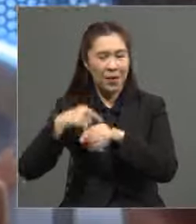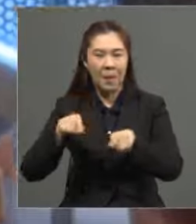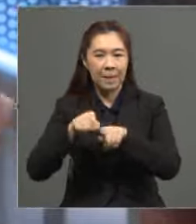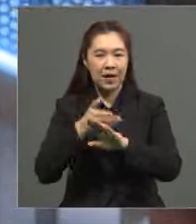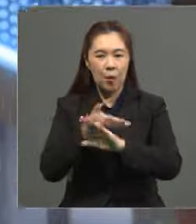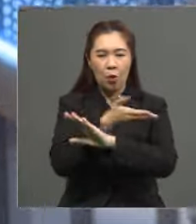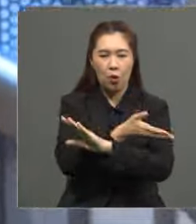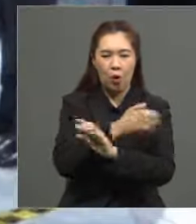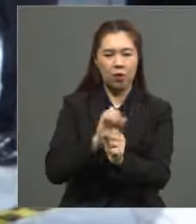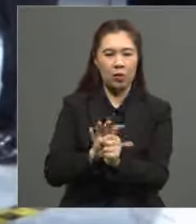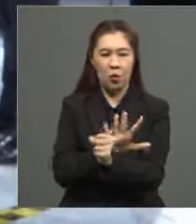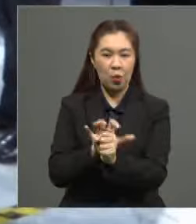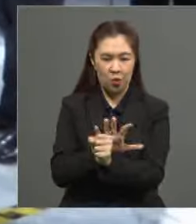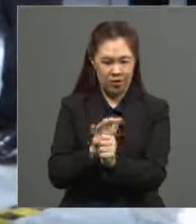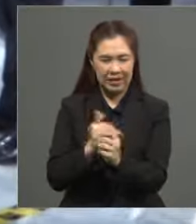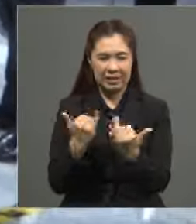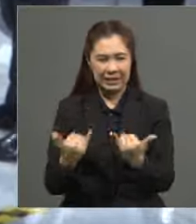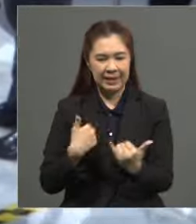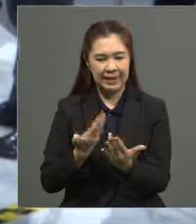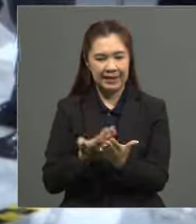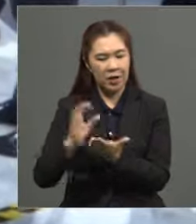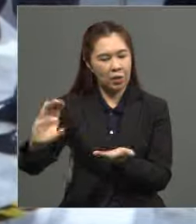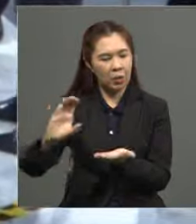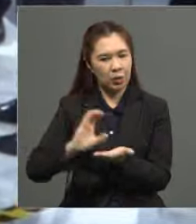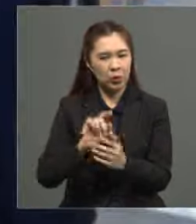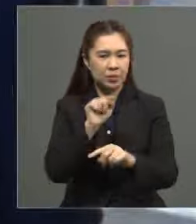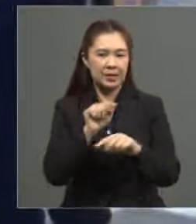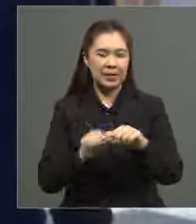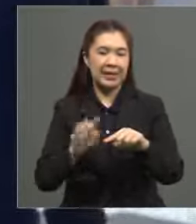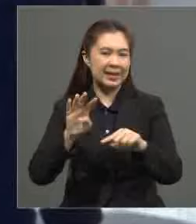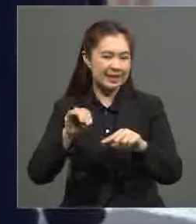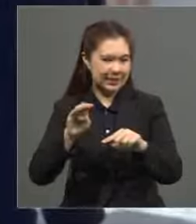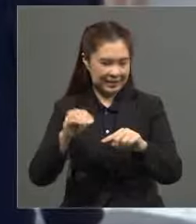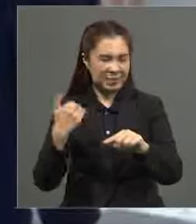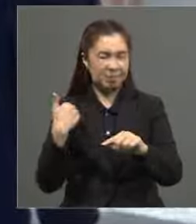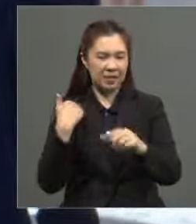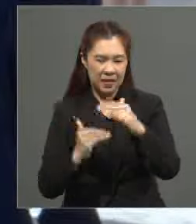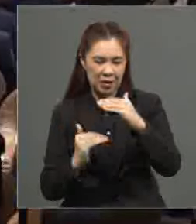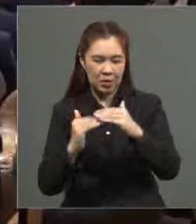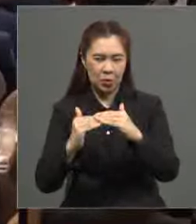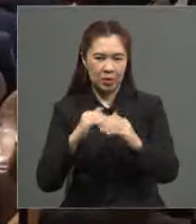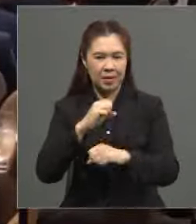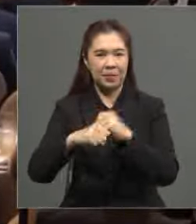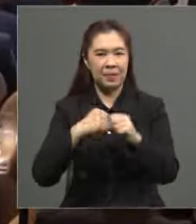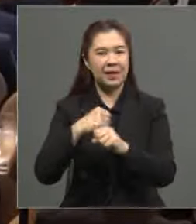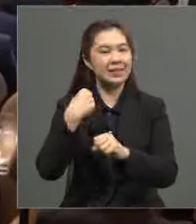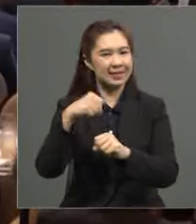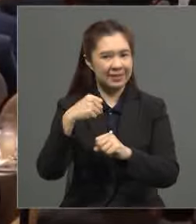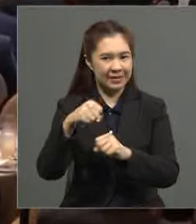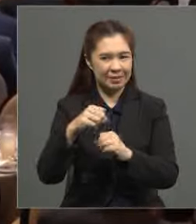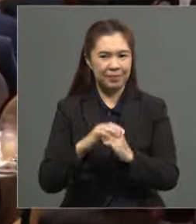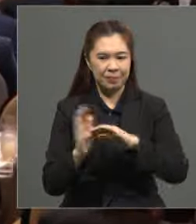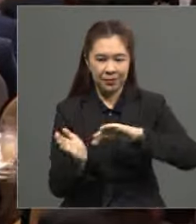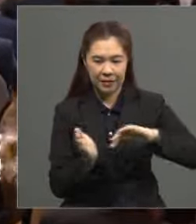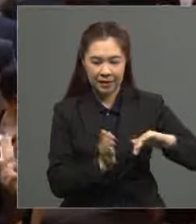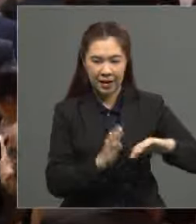ควิดซึ่งก็จะส่งผลให้การลงทุนได้อีก 40% ก็ถือว่าเป็นตัวเลขสูงที่สุดในรอบ10ปีด้วยนะคะส่วนการเปลี่ยนผ่านการเมื